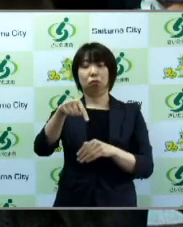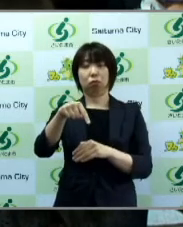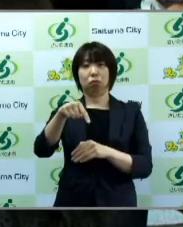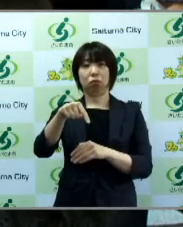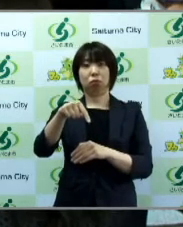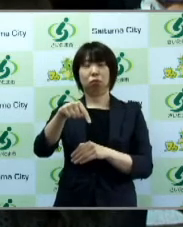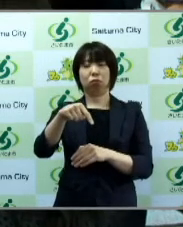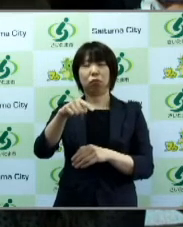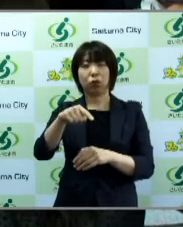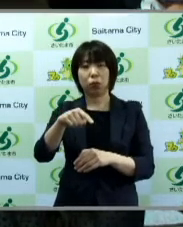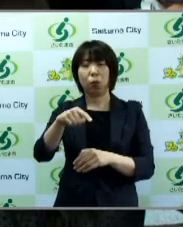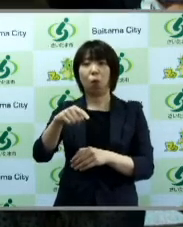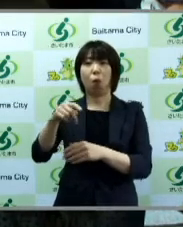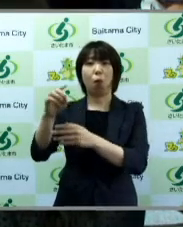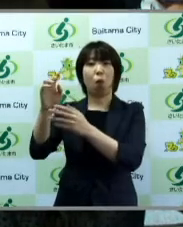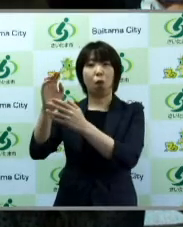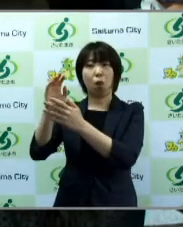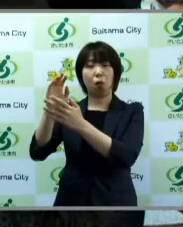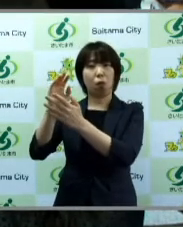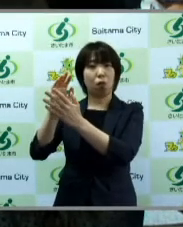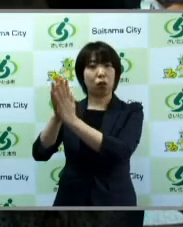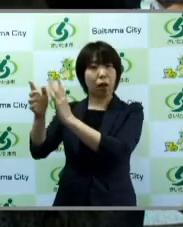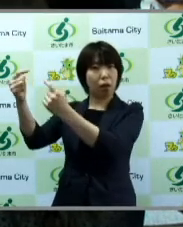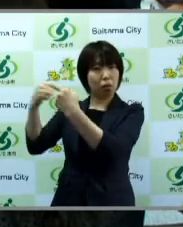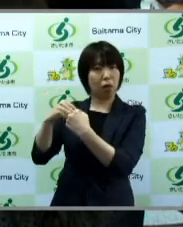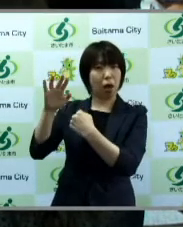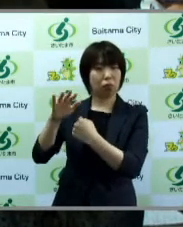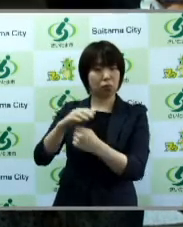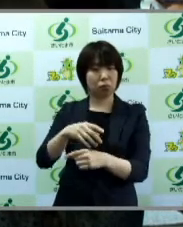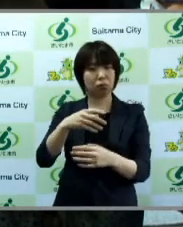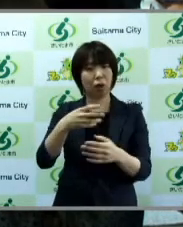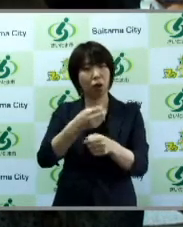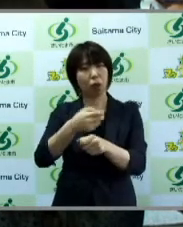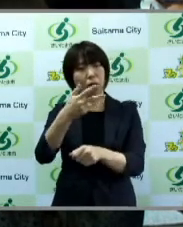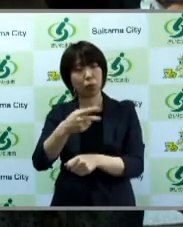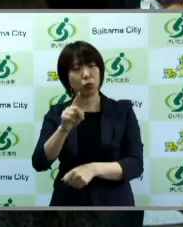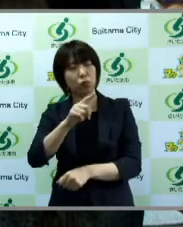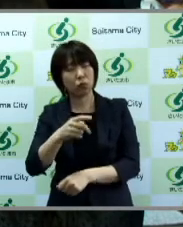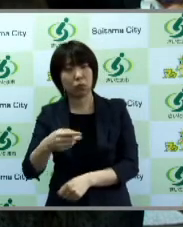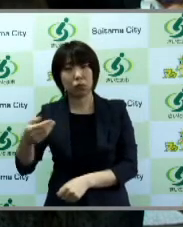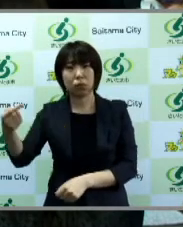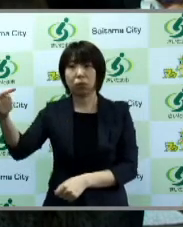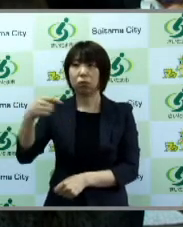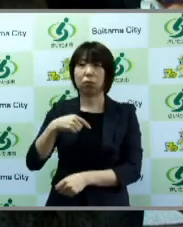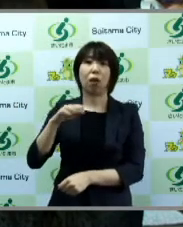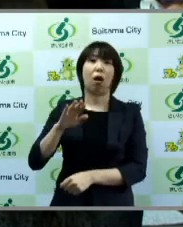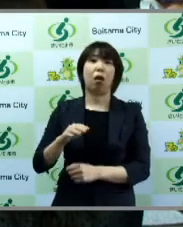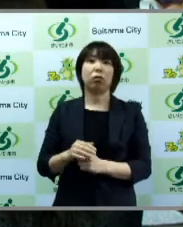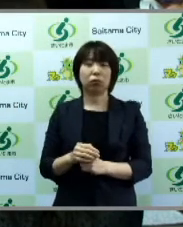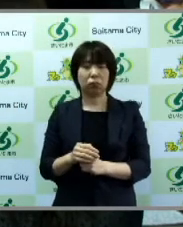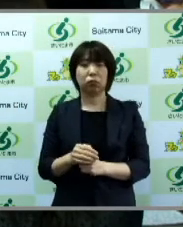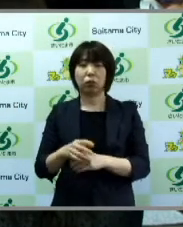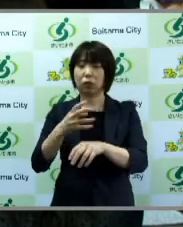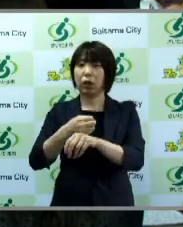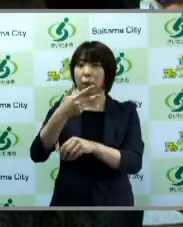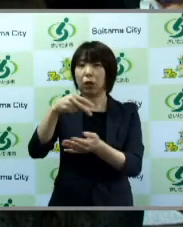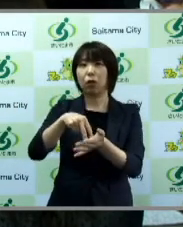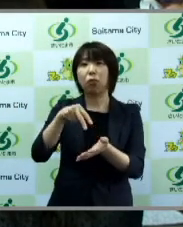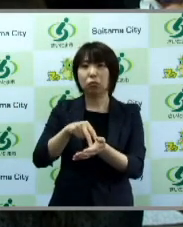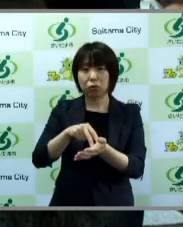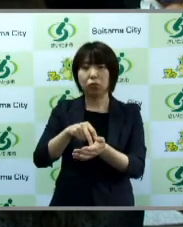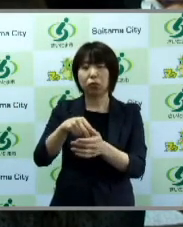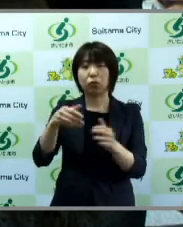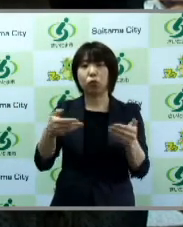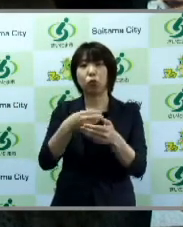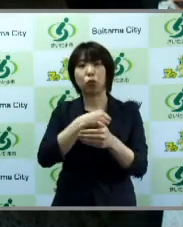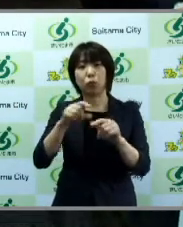その市の対応が脆弱なんじゃないかという指摘がありますが、その点はどうなんでしょうか。今後増やすことは考えていらっしゃるんでしょうか。 それ